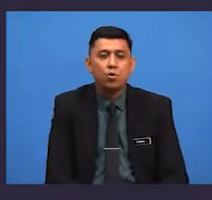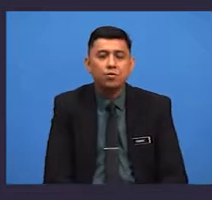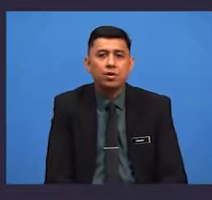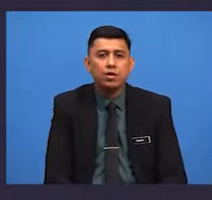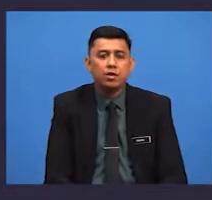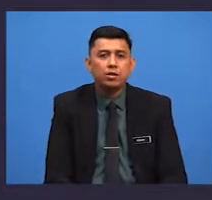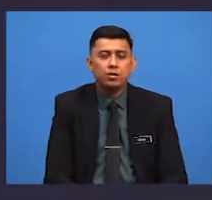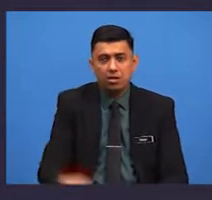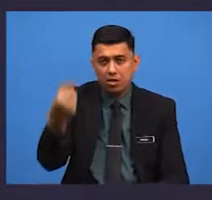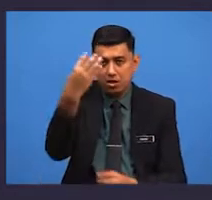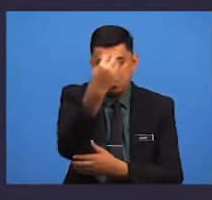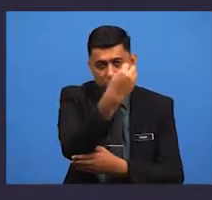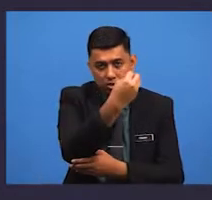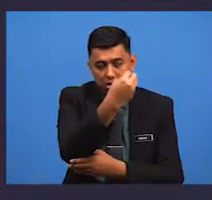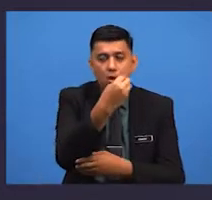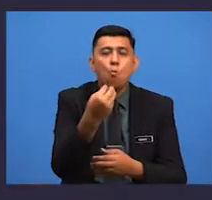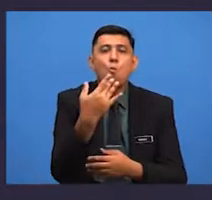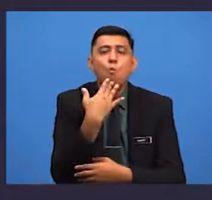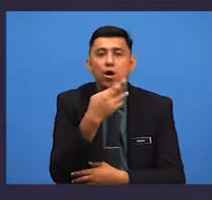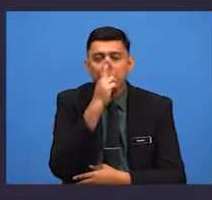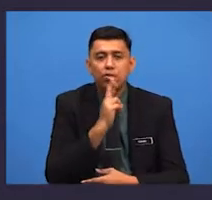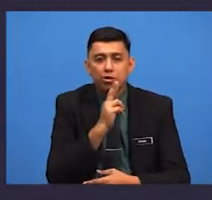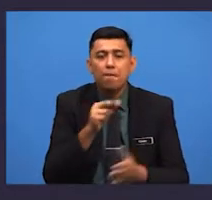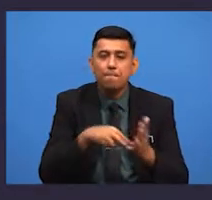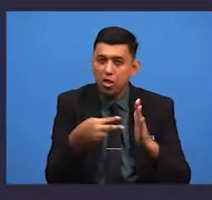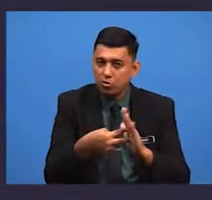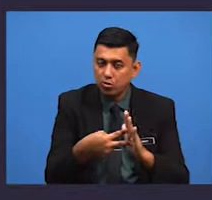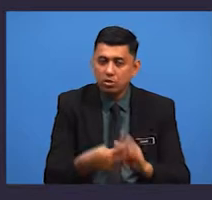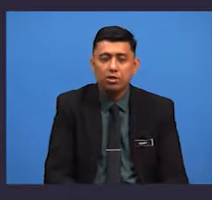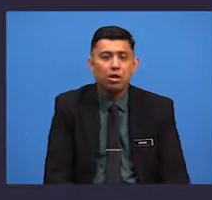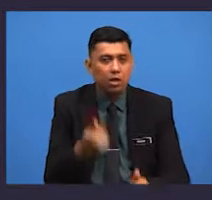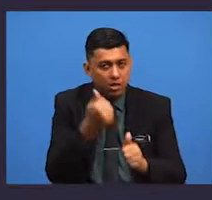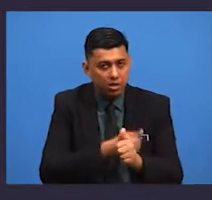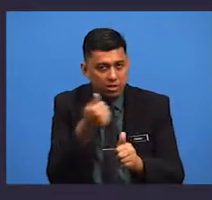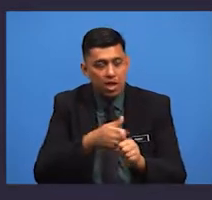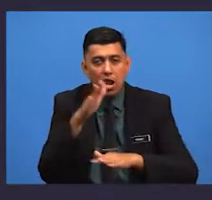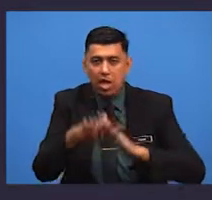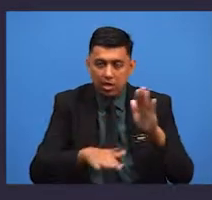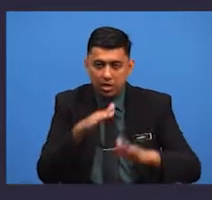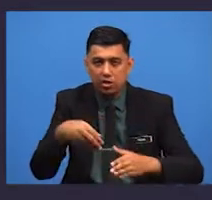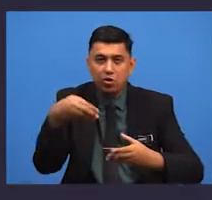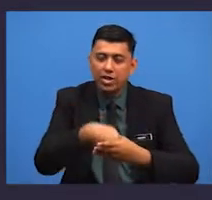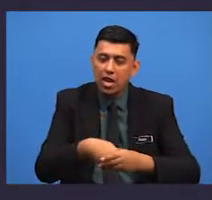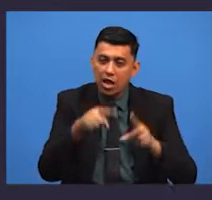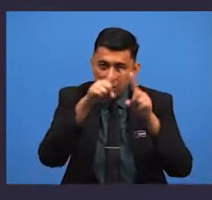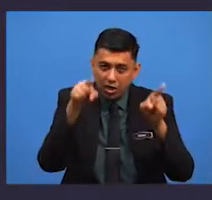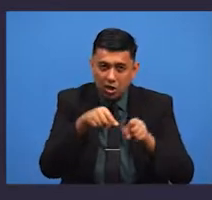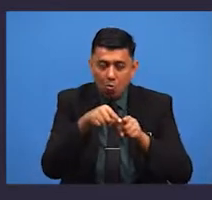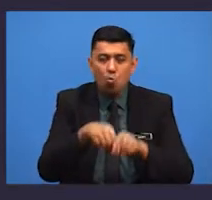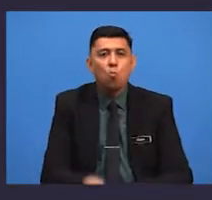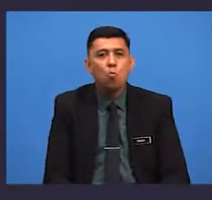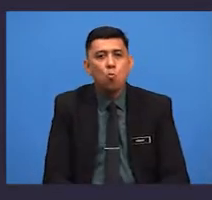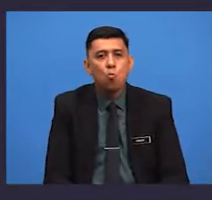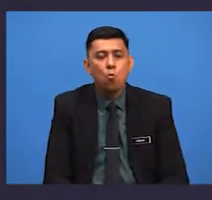iaitu lampu isyarat berwarna merah. Ini bermaksud setiap langkah dalam